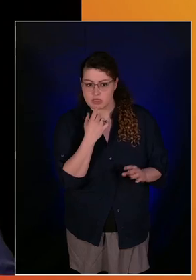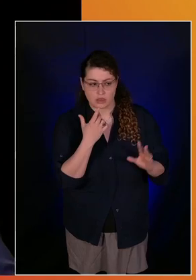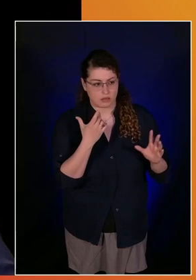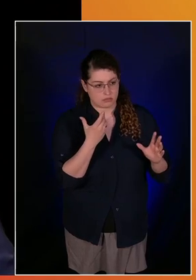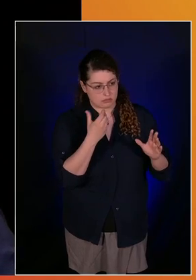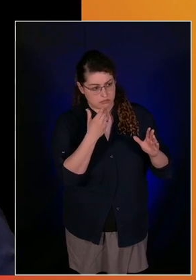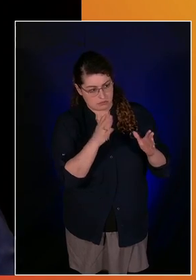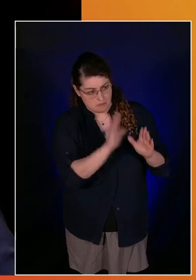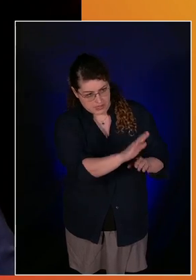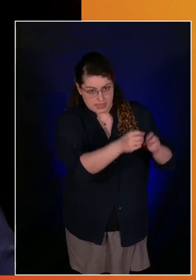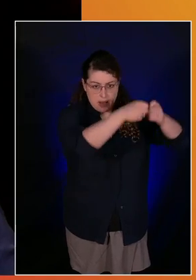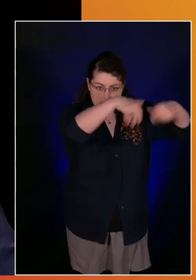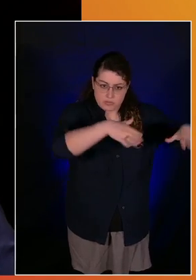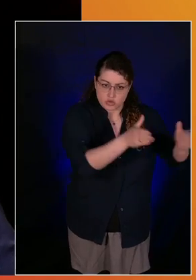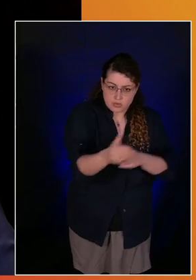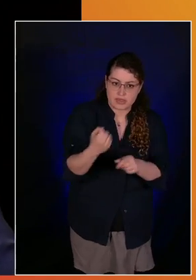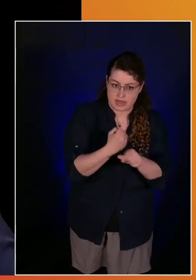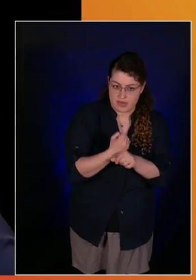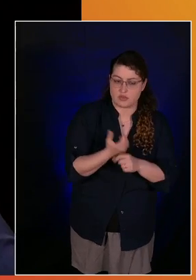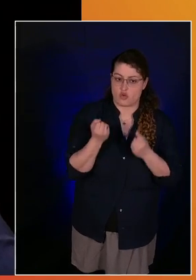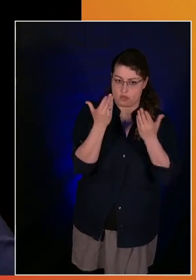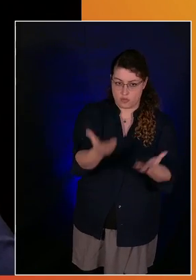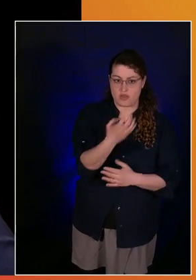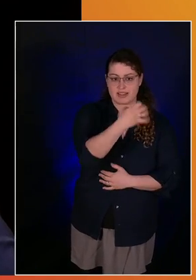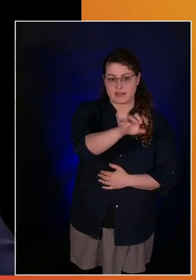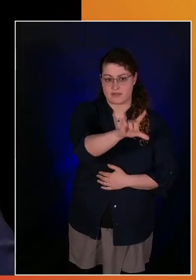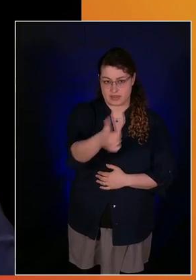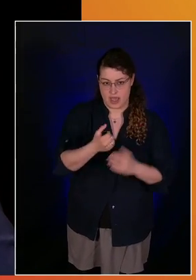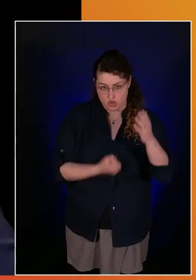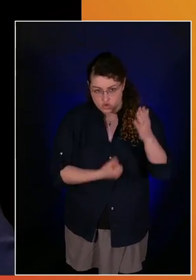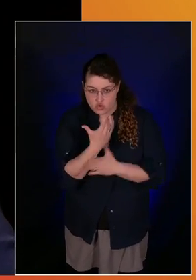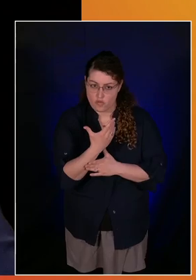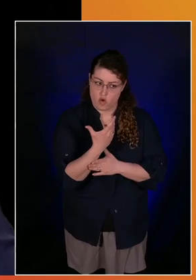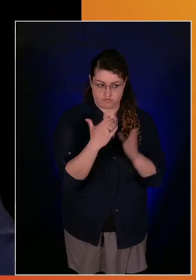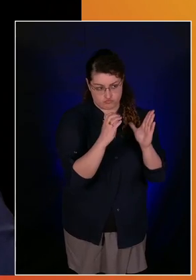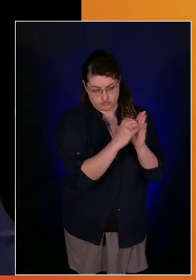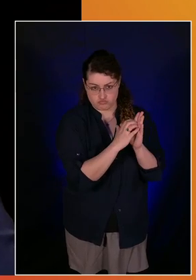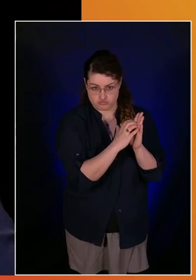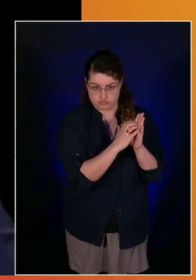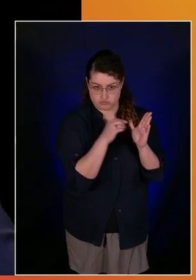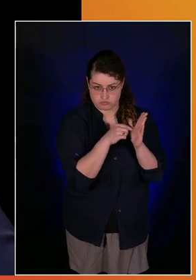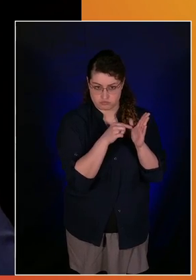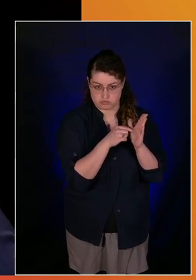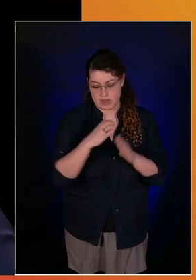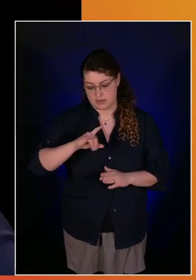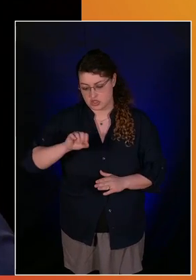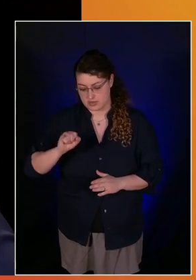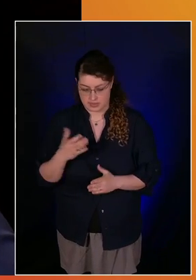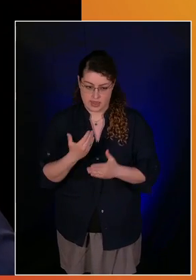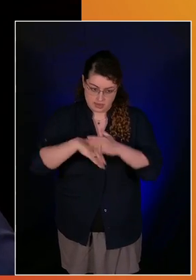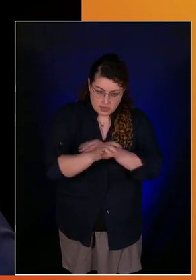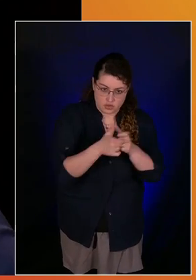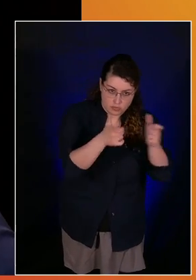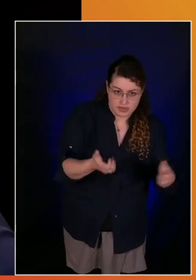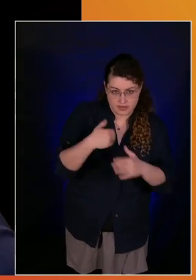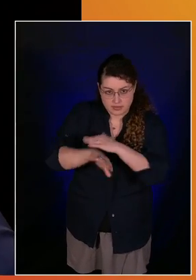des des branches donc ce qu'on propose c'est de l'ajouter au 421 dans sa nouvelle écriture en précisant la mise en place de CCT dans les entreprises